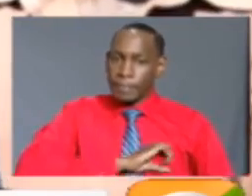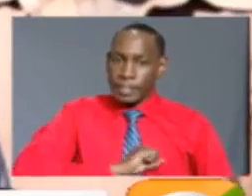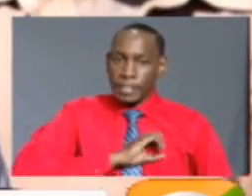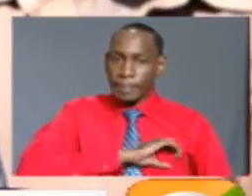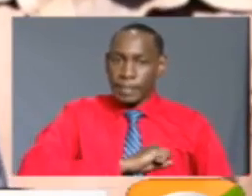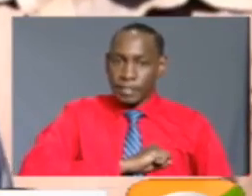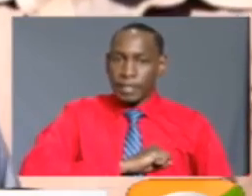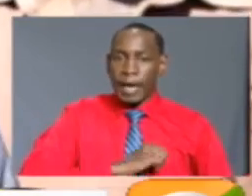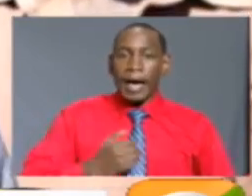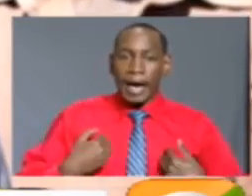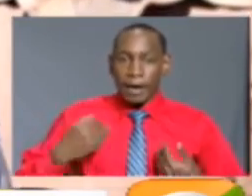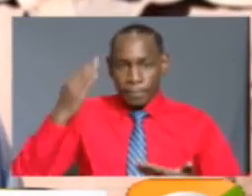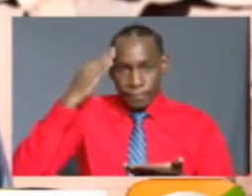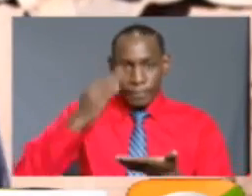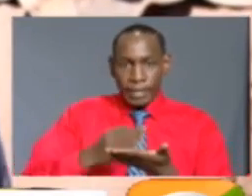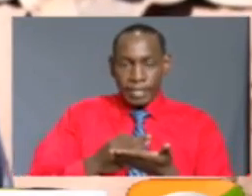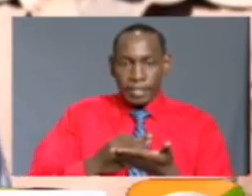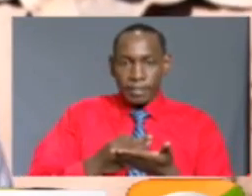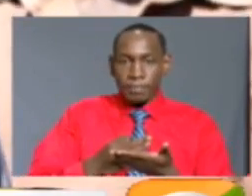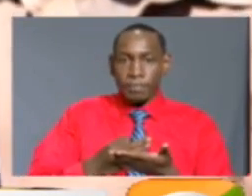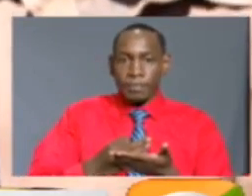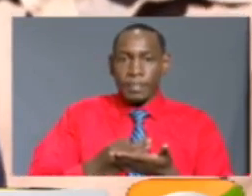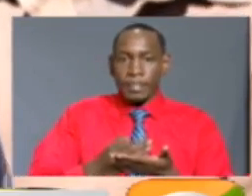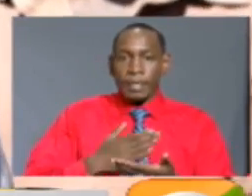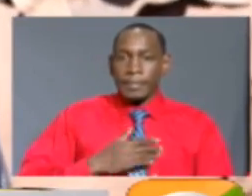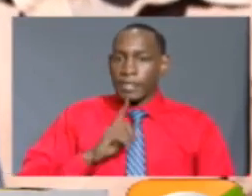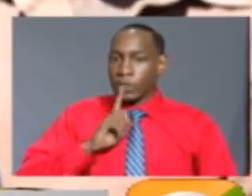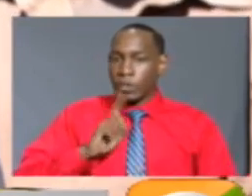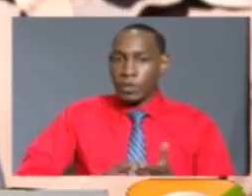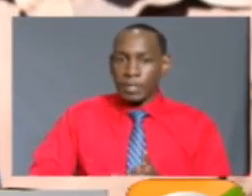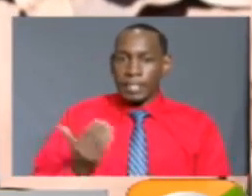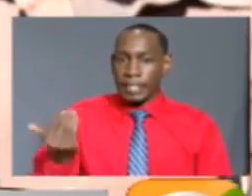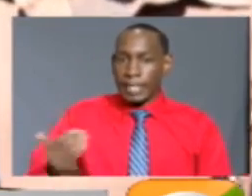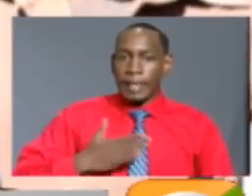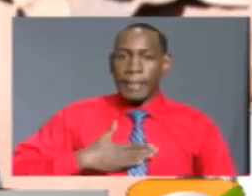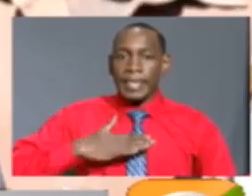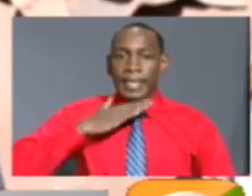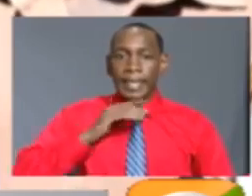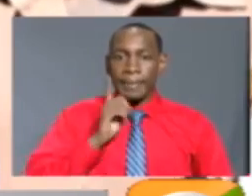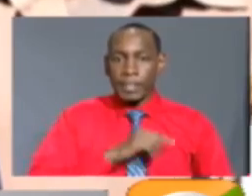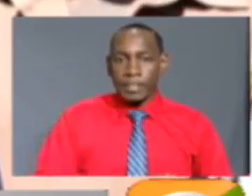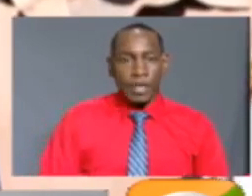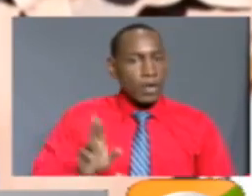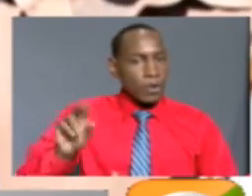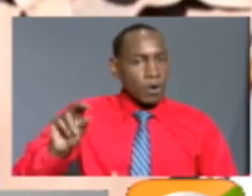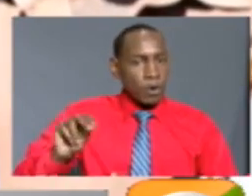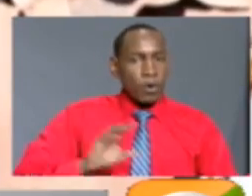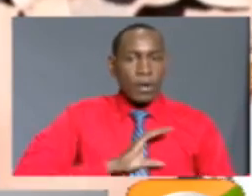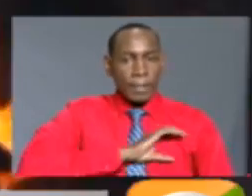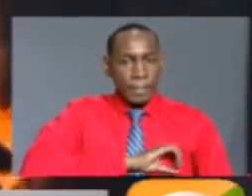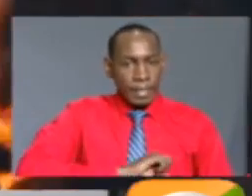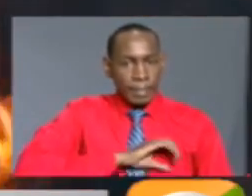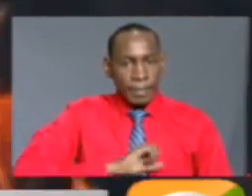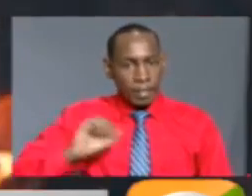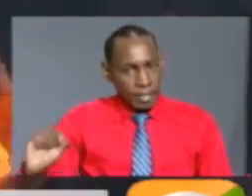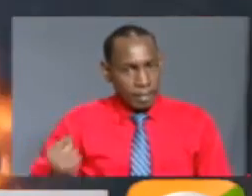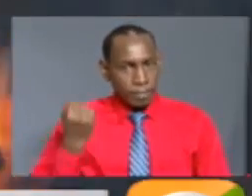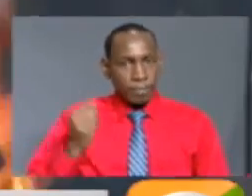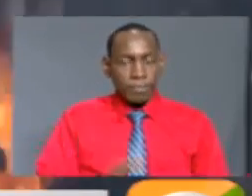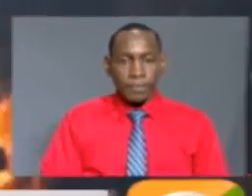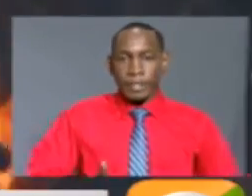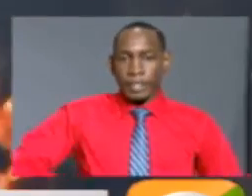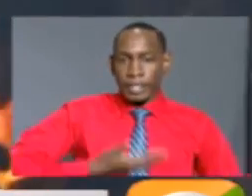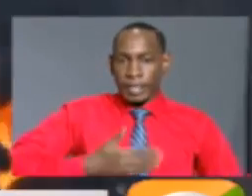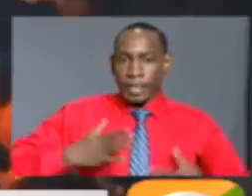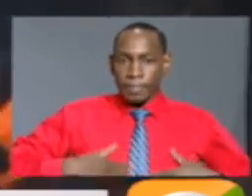ni mushirika. Shika duro kiladi, nikamwambia nini mtoto wangu amekufa. Ati hapana we shika duro na amuka tuene. Irate